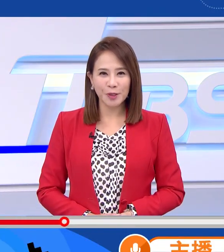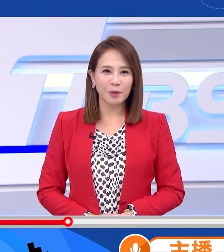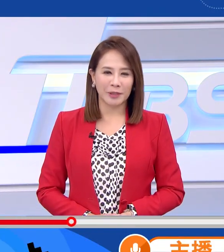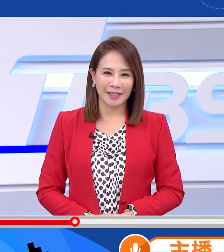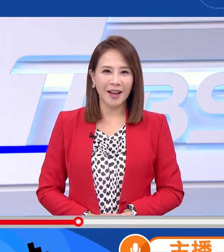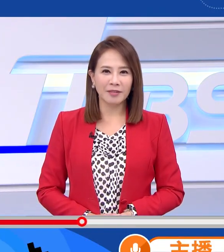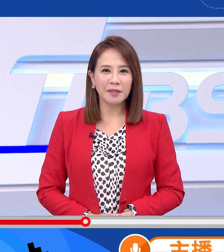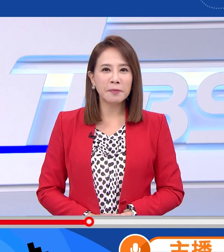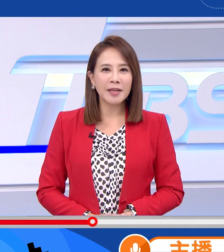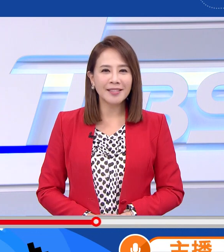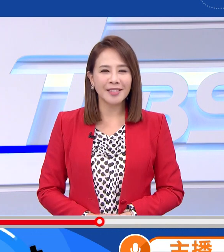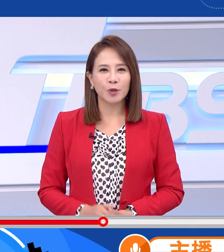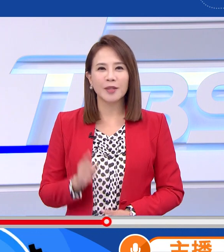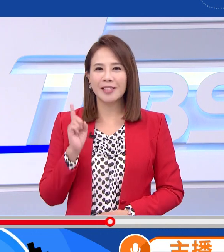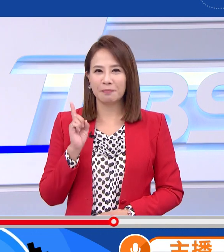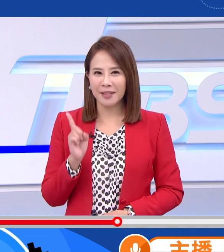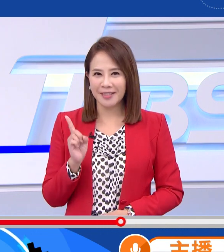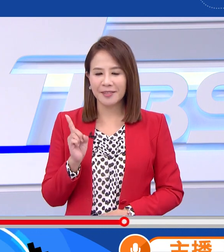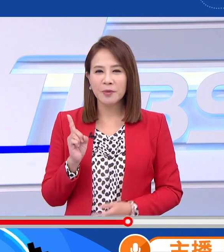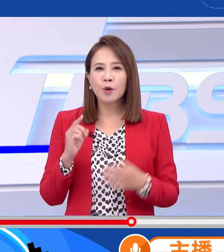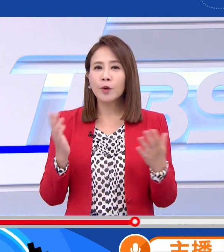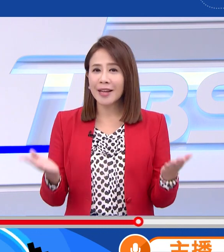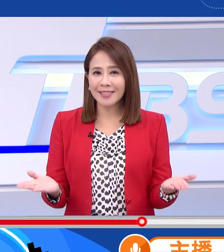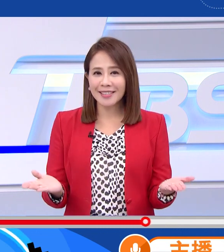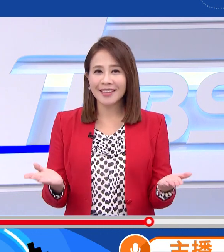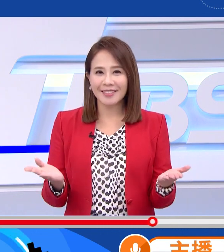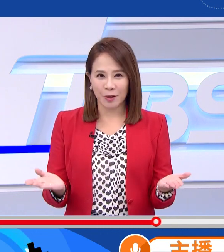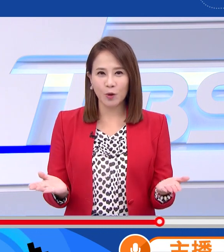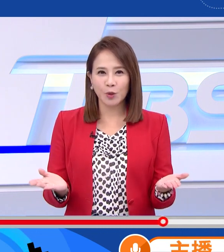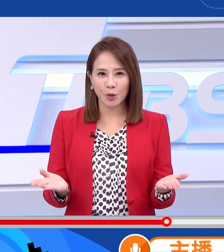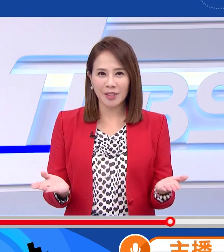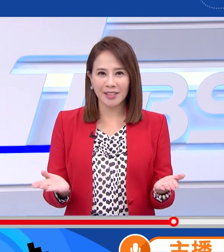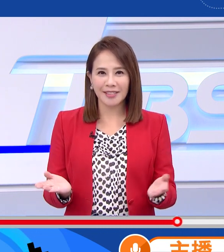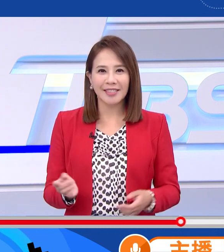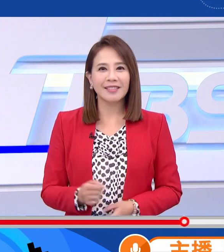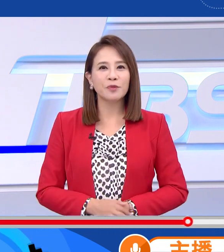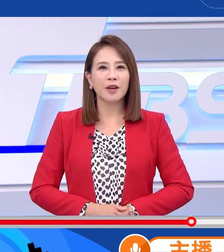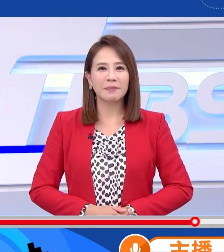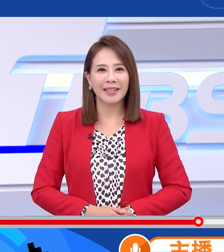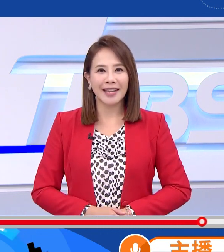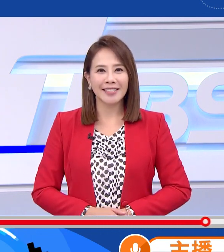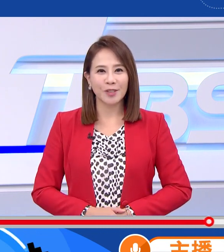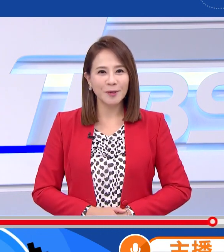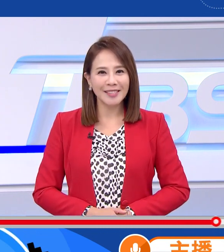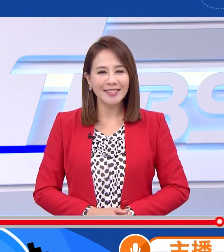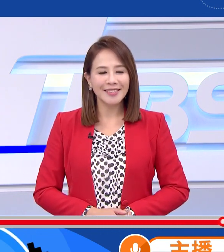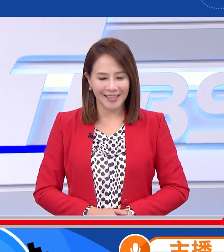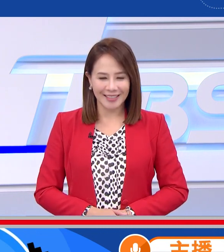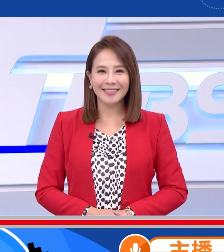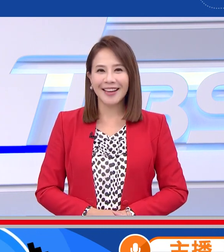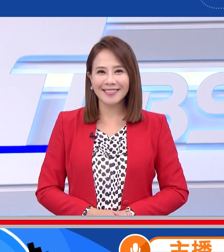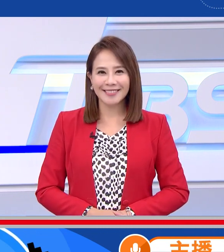新 YouTube 频道 TVBS 国际 Plus， 扩大视野，掌握趋势，请订阅并开启通知小铃铛。